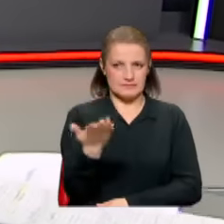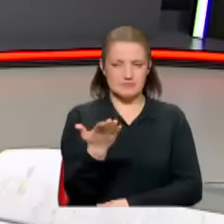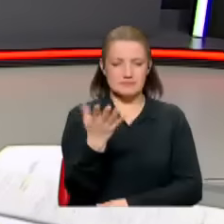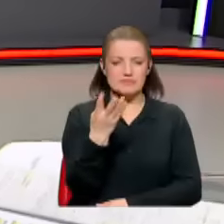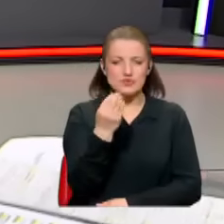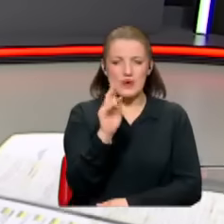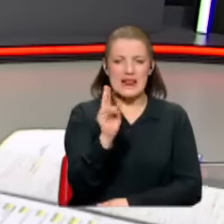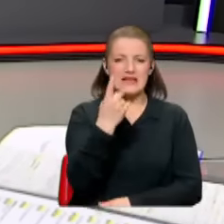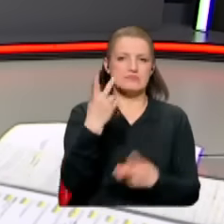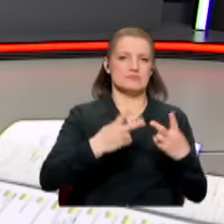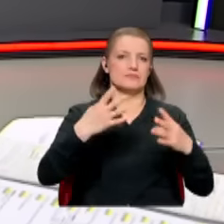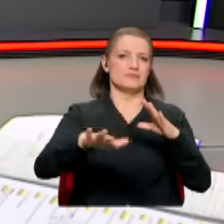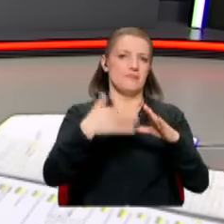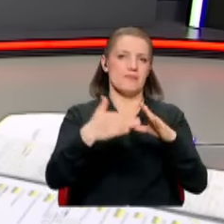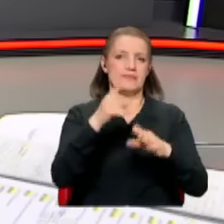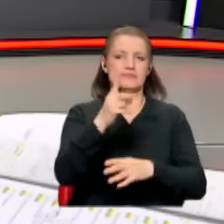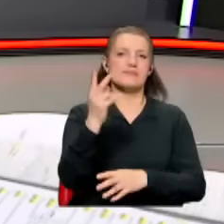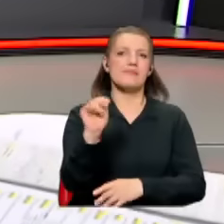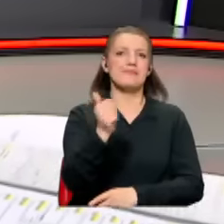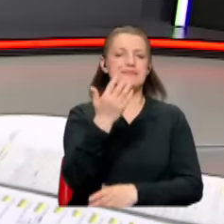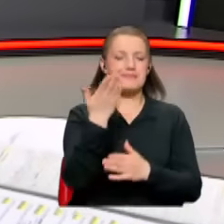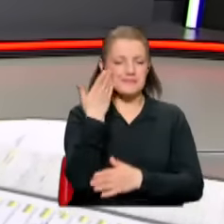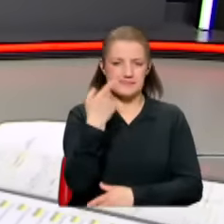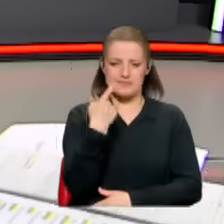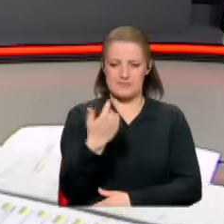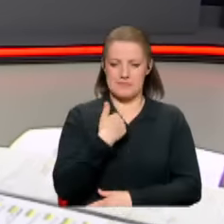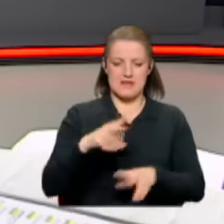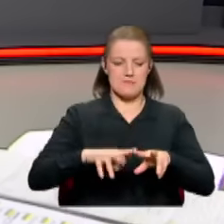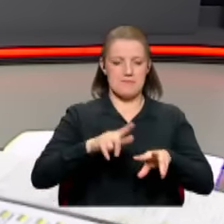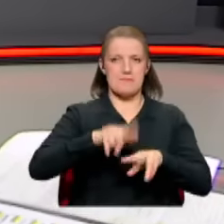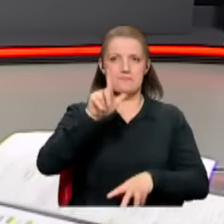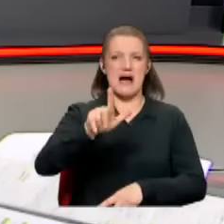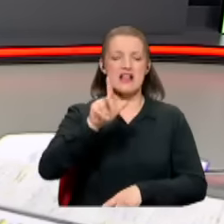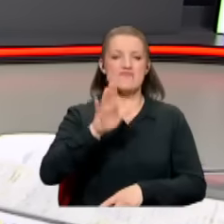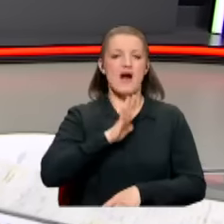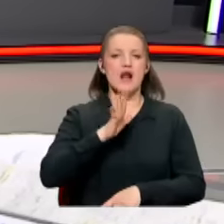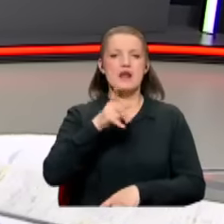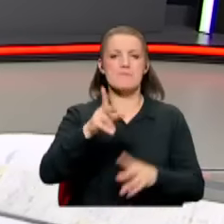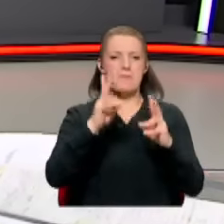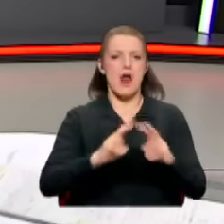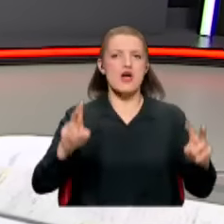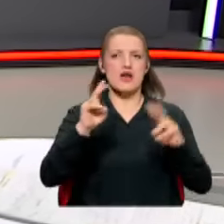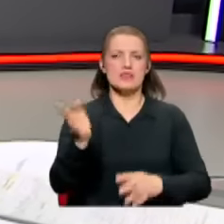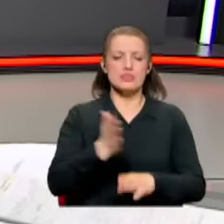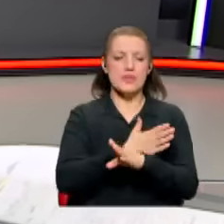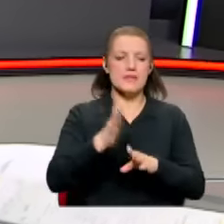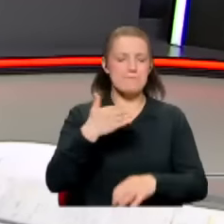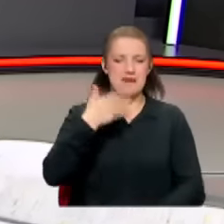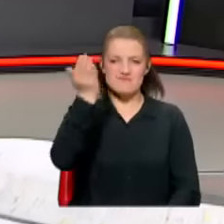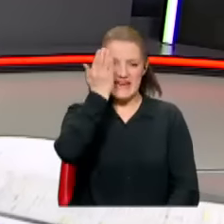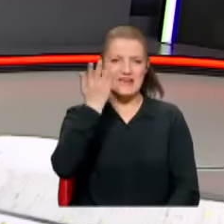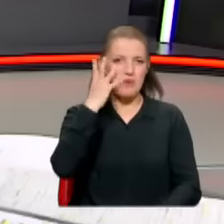çok ilginç mesajlar geliyor. Bir kıymetli izleyicimiz demiş ki benim mal varlığım dağlaştırılsın. Neden bu kadar fakirim? Öğrenmek